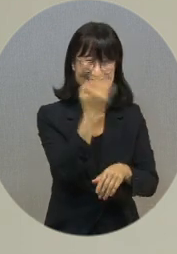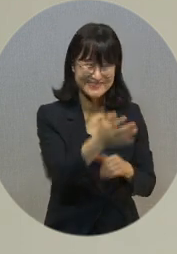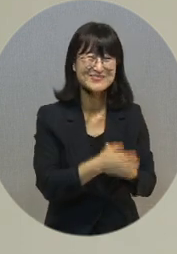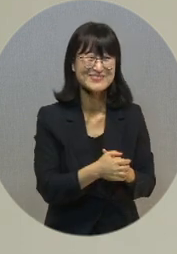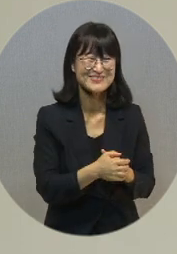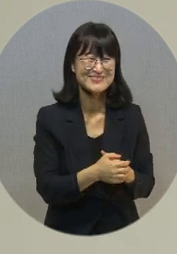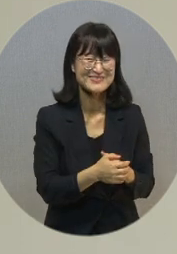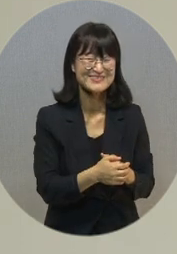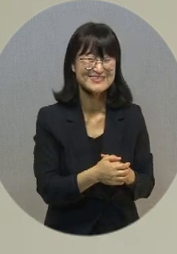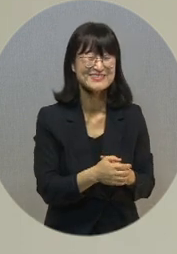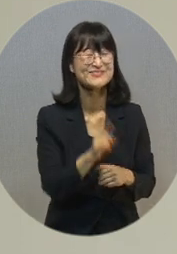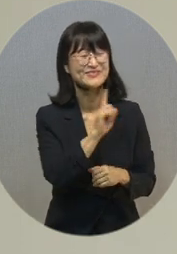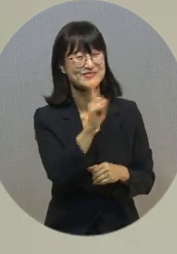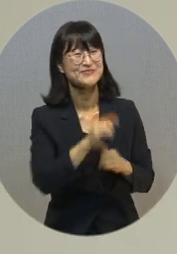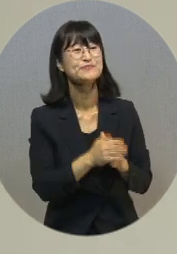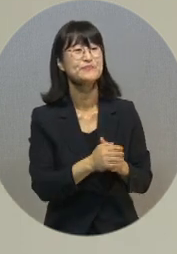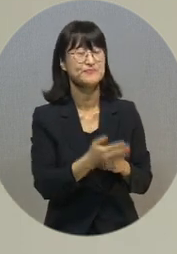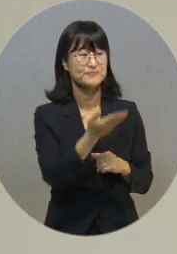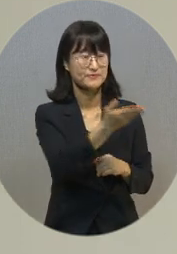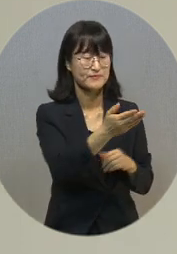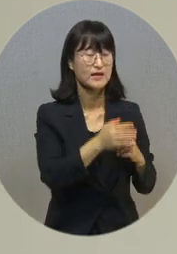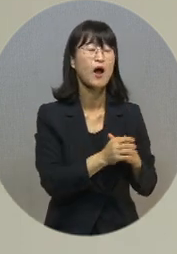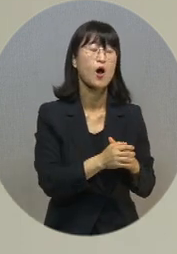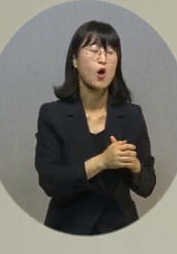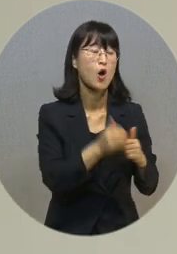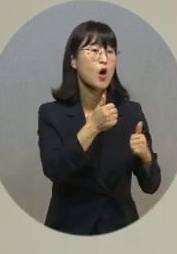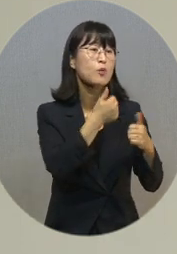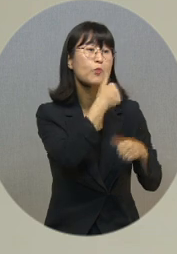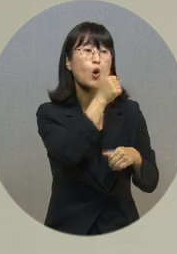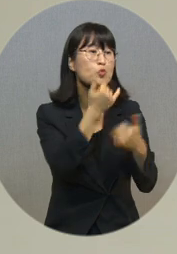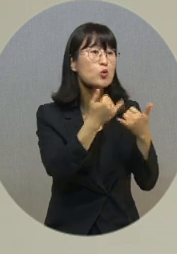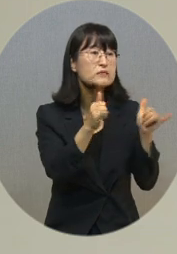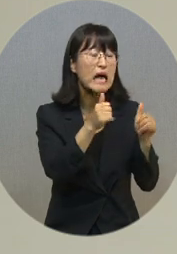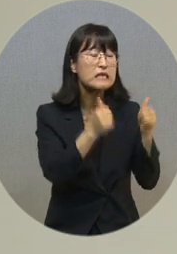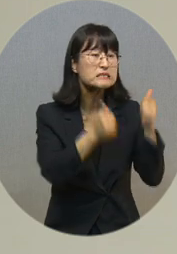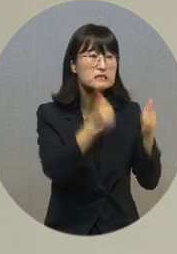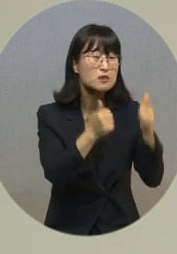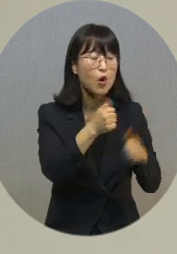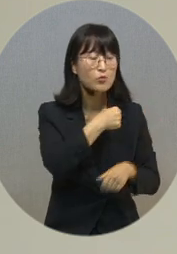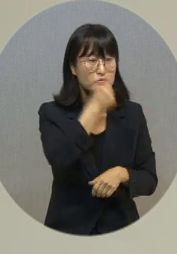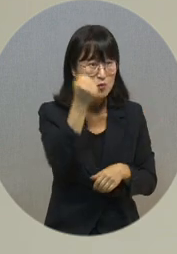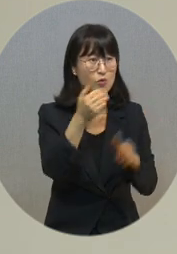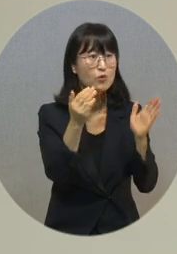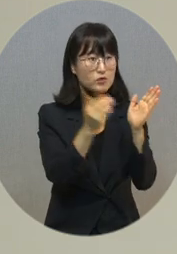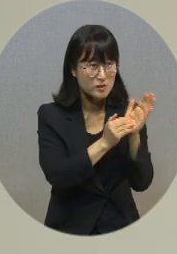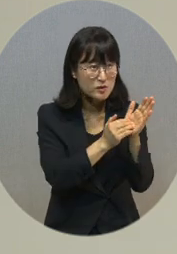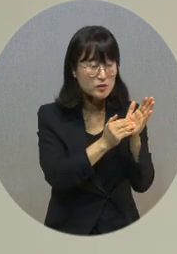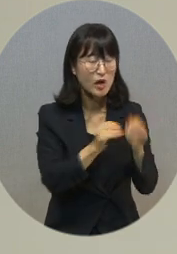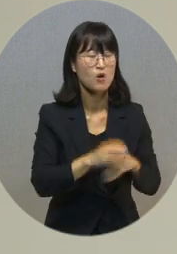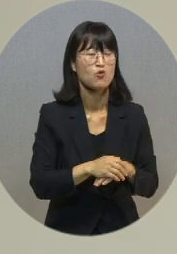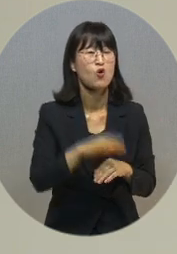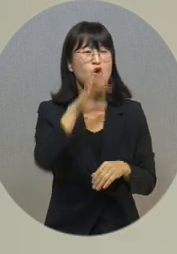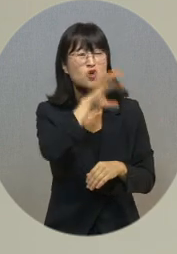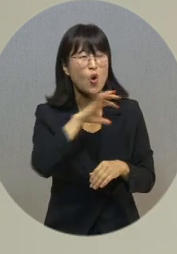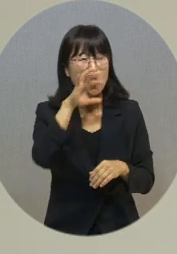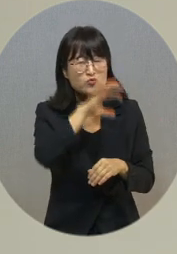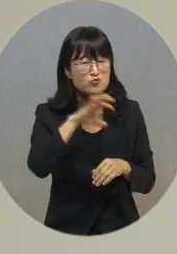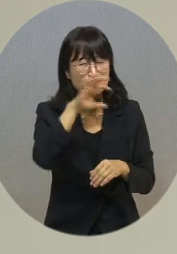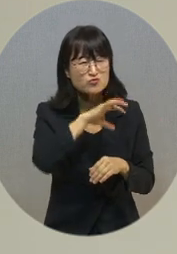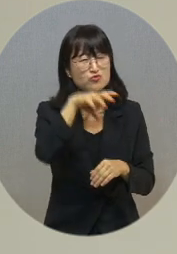의원님께서 사실은 사법고시를 패스하시고 그리고 사법연수원에서 공부할